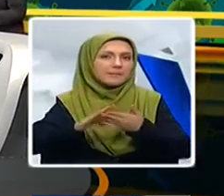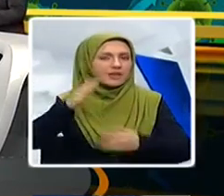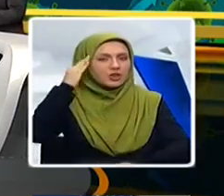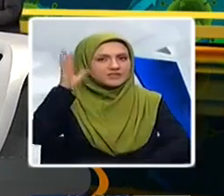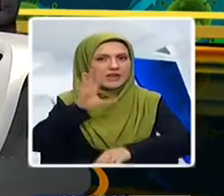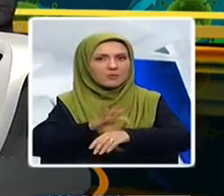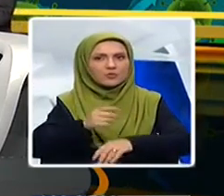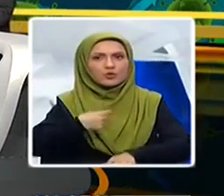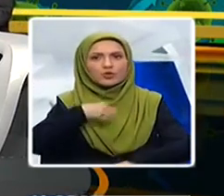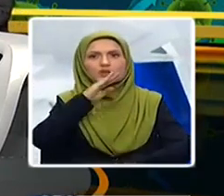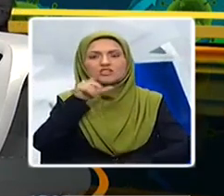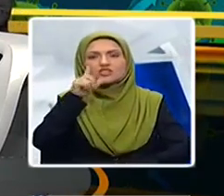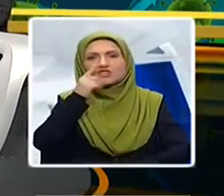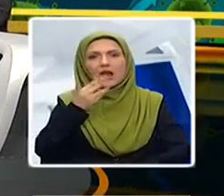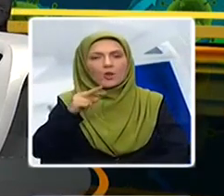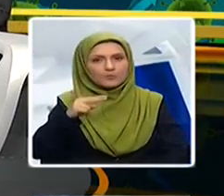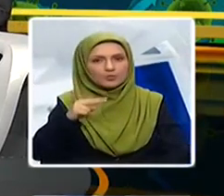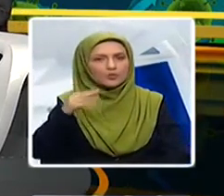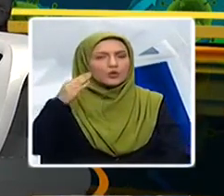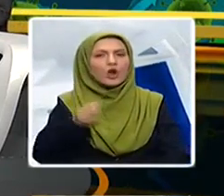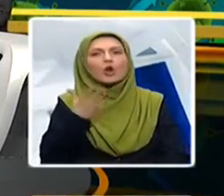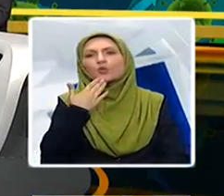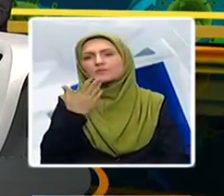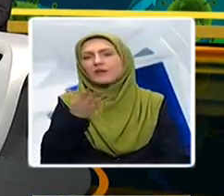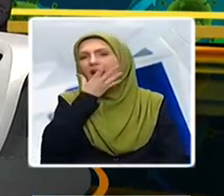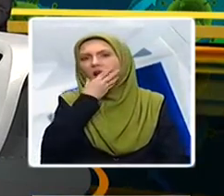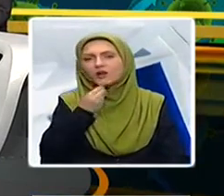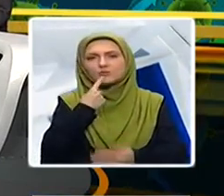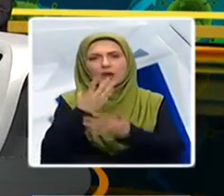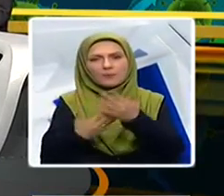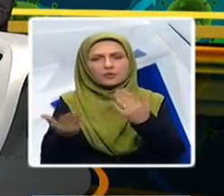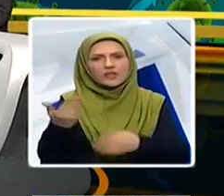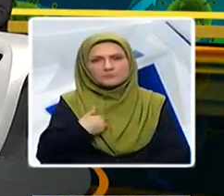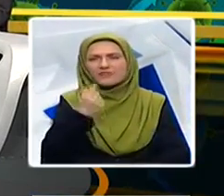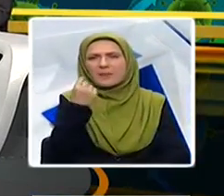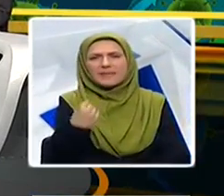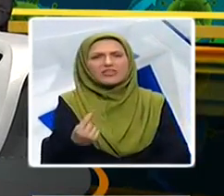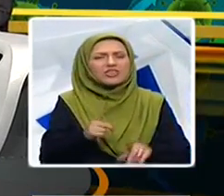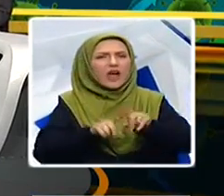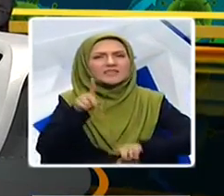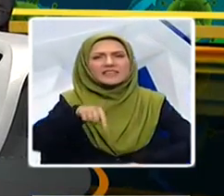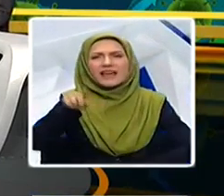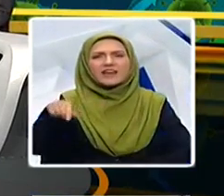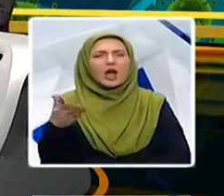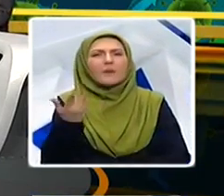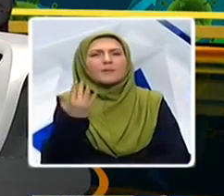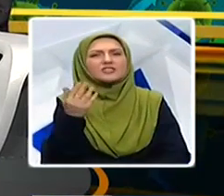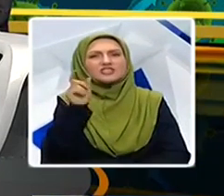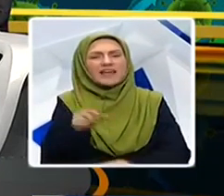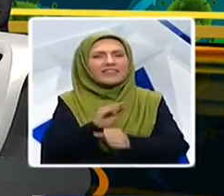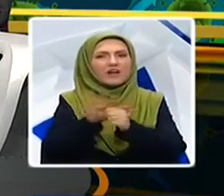دکتر جهانپور، سلام بر جناب عالی، روزتون بخیر. ممکنه خواهش کنم از تازه ترین آمارها ما و بینندگانمون رو مطلع کنید و